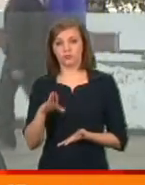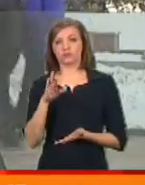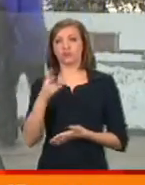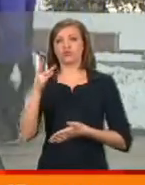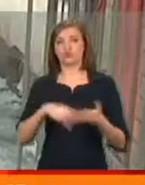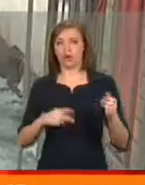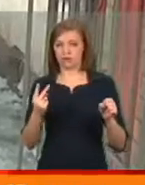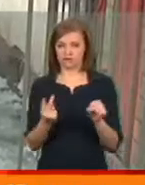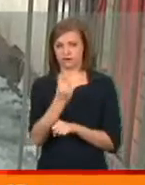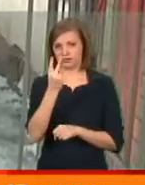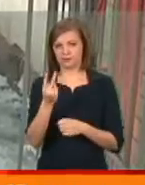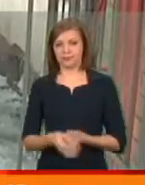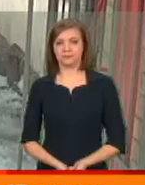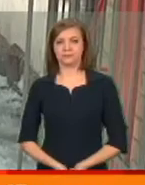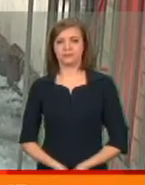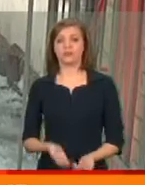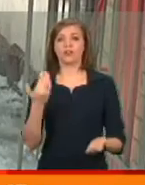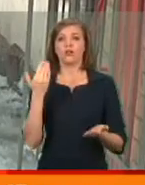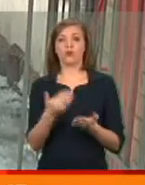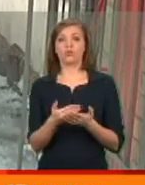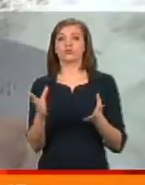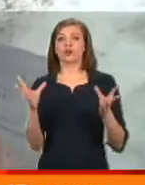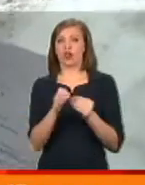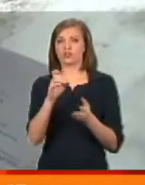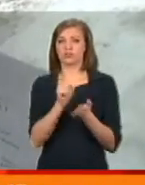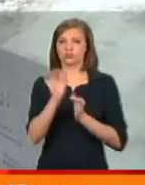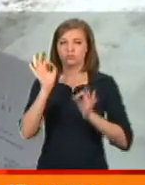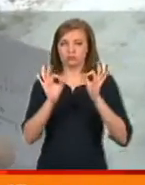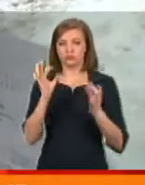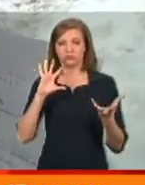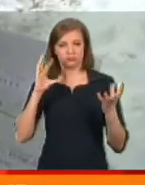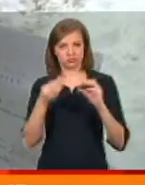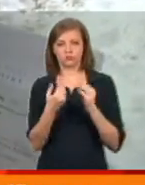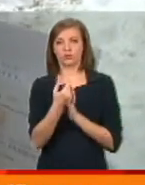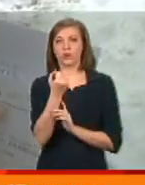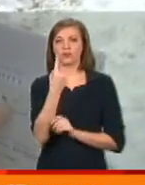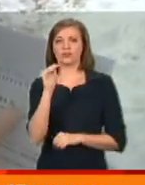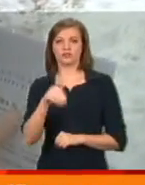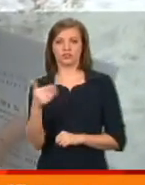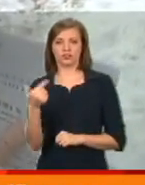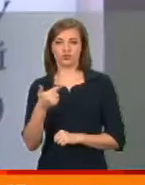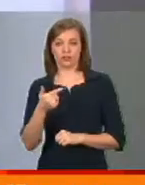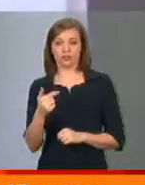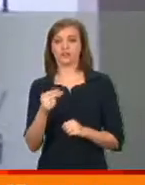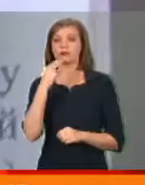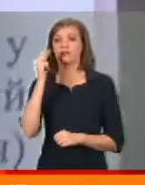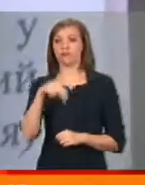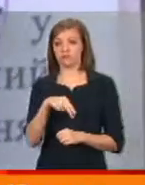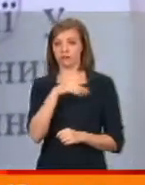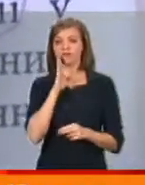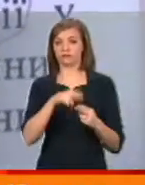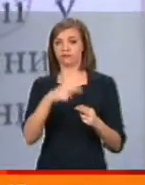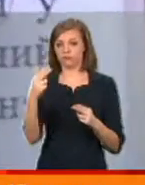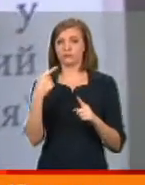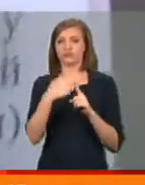штраф подвоюється. Отже, разом з пенею сума становила майже 11 тисяч гривень. Винна державі старенька